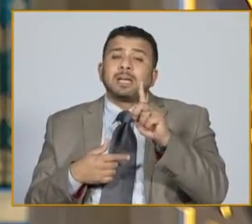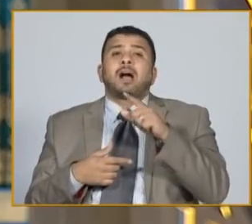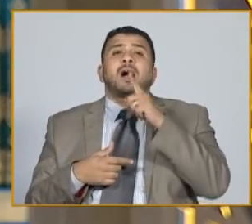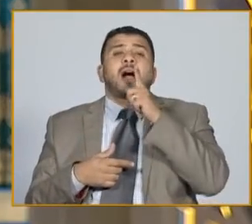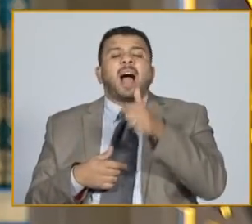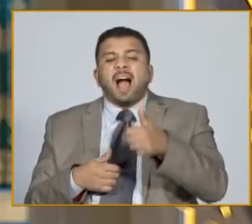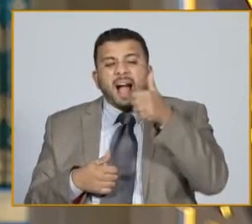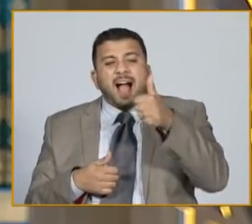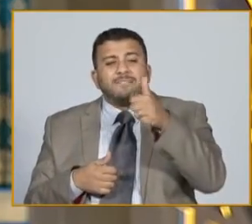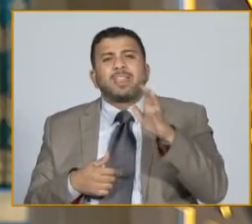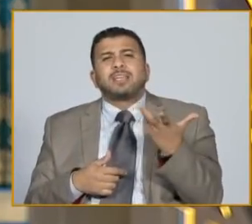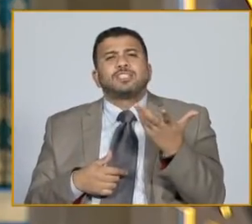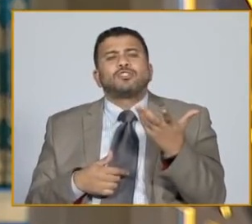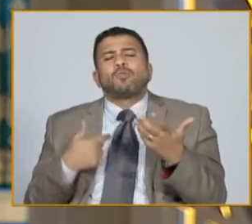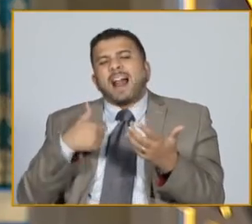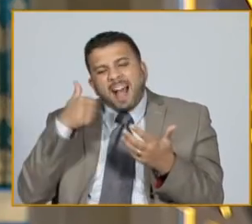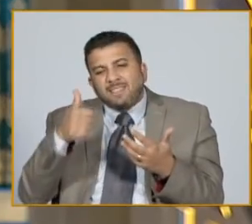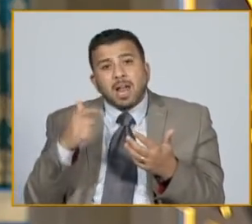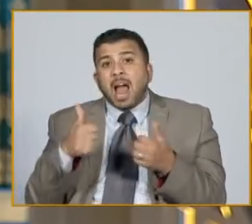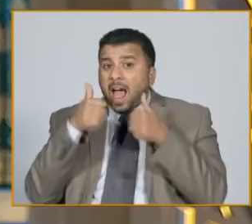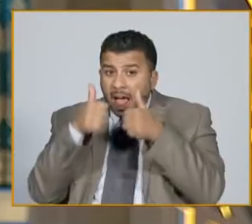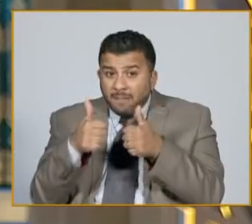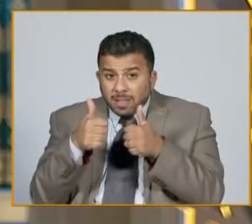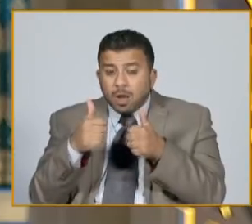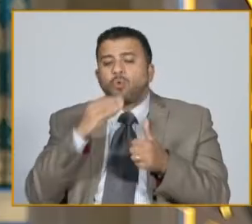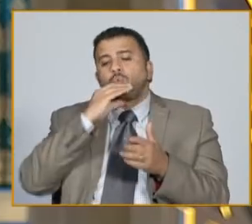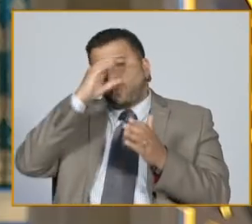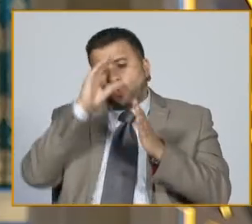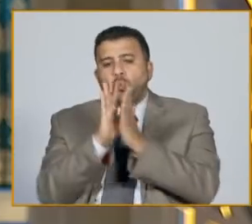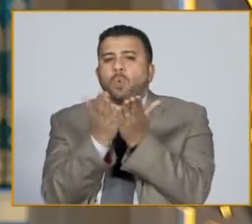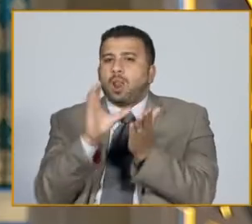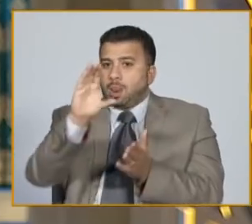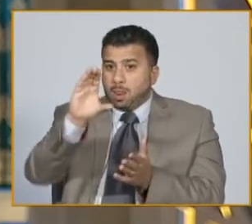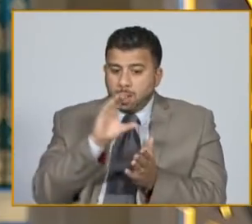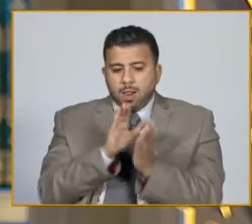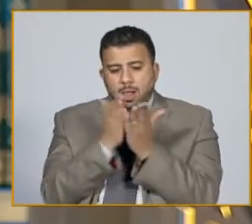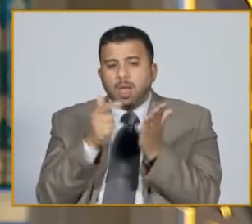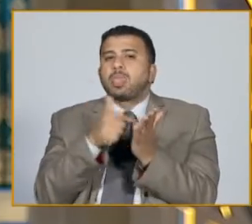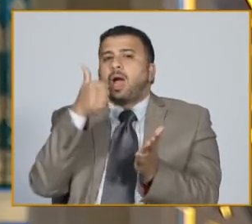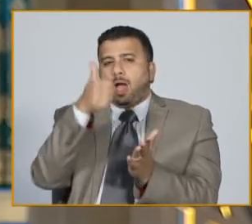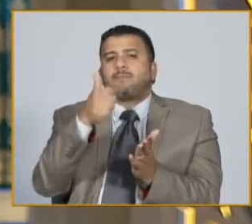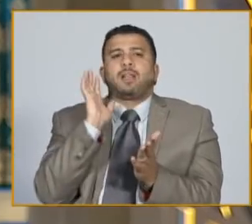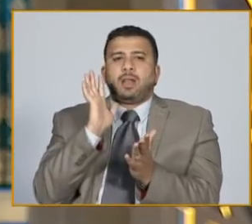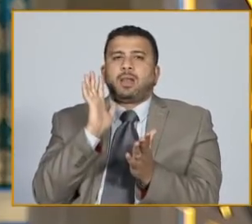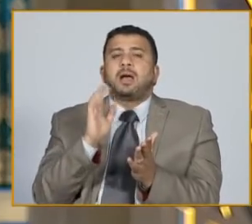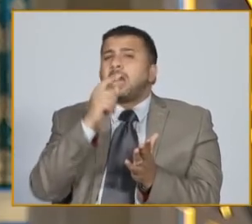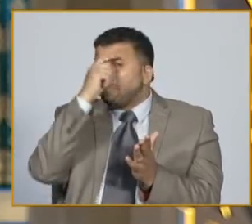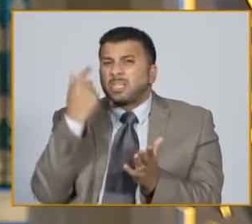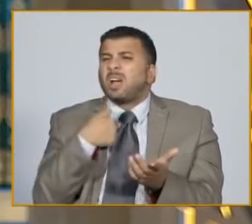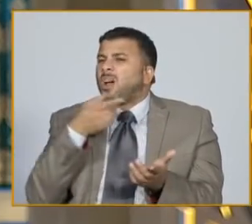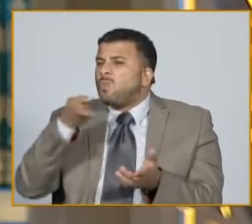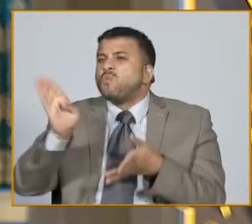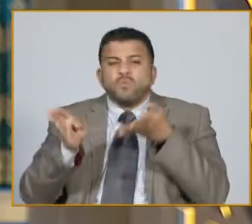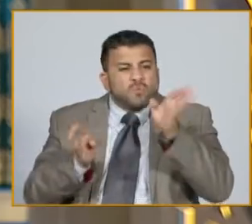القرآن؟ الأفضل يقرأ من المصحف، لكن إذا ما تيسر له يقرأ من هذا. حتى العلماء تكلموا على قضية أيهما أفضل،